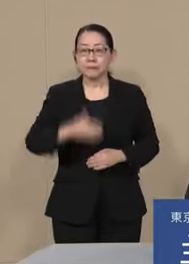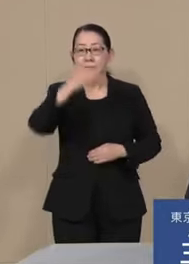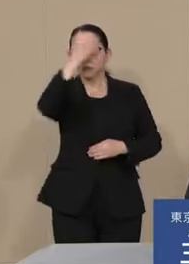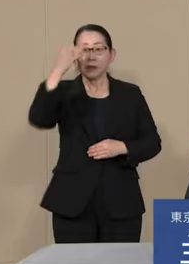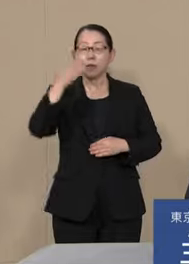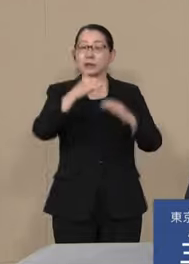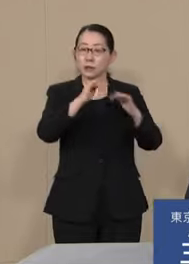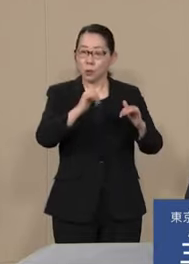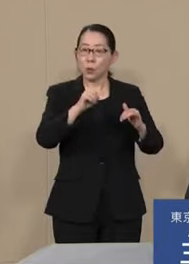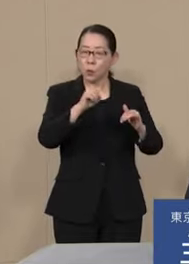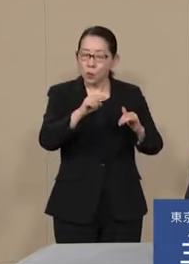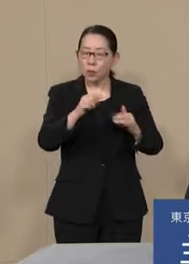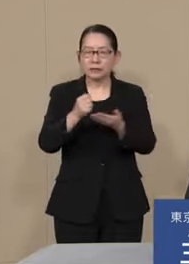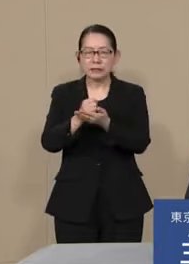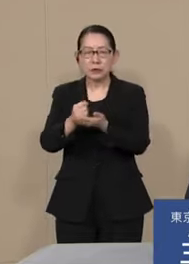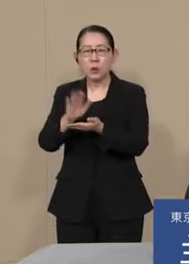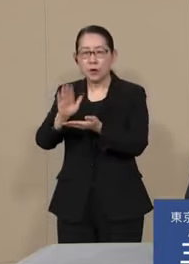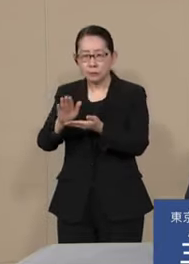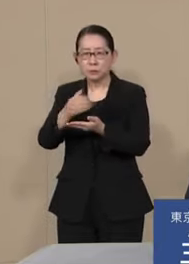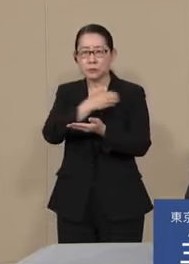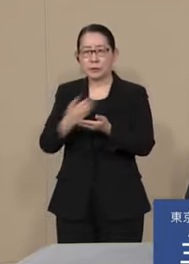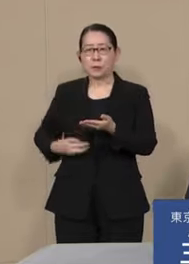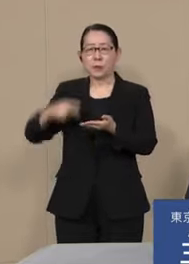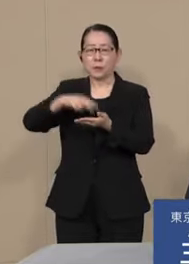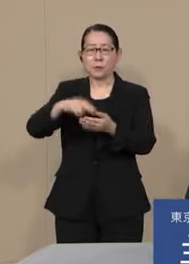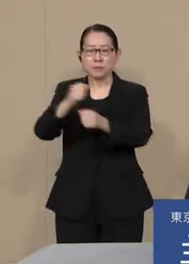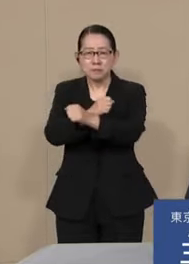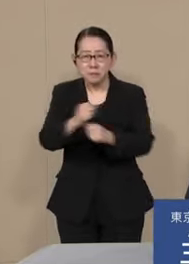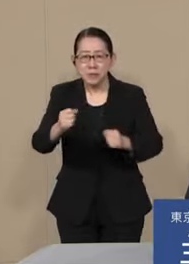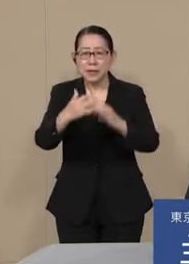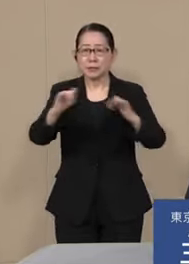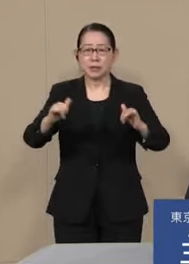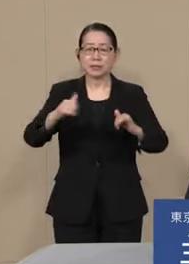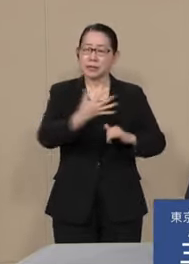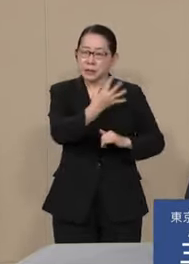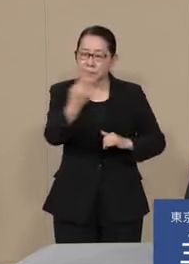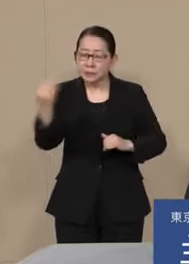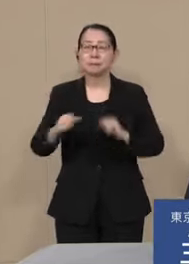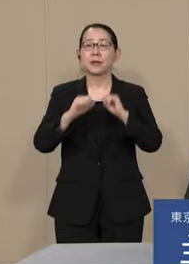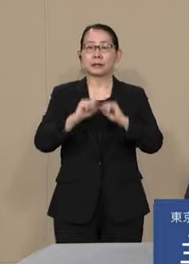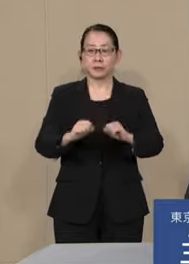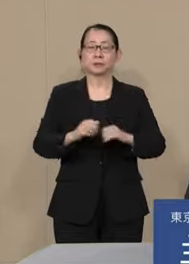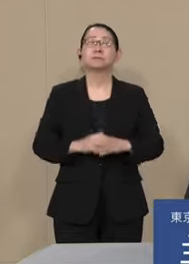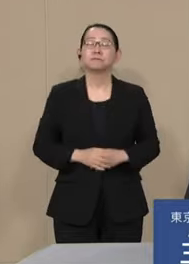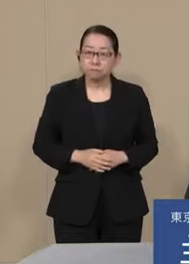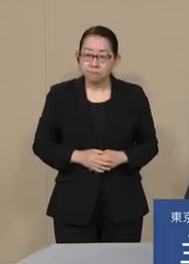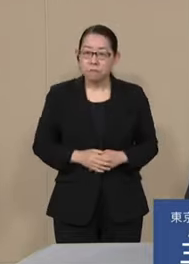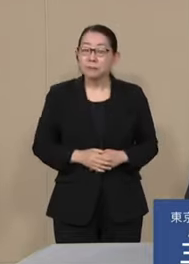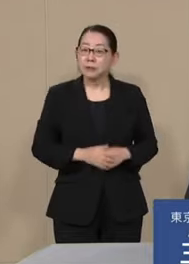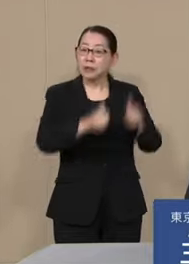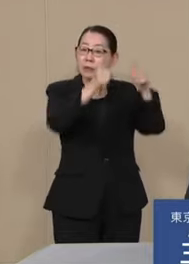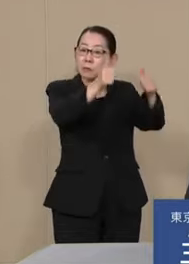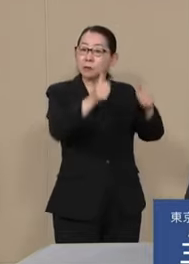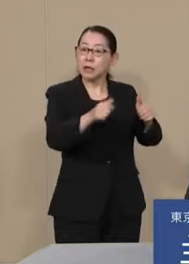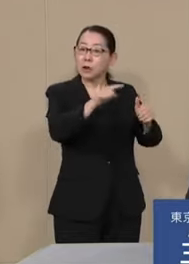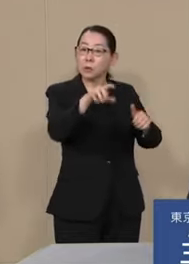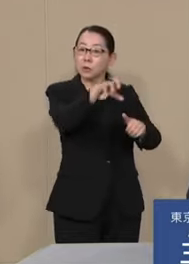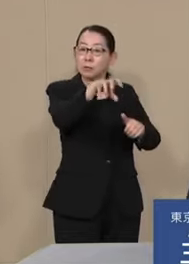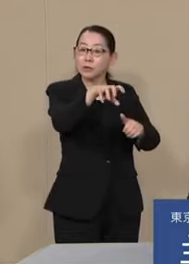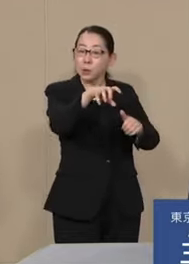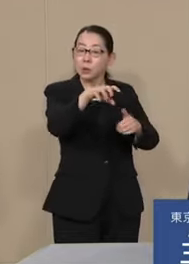にとまらず所持場で候法したいけれどもできない方も多くいらっしゃいますせめてポスター掲示板を使っ